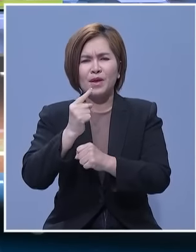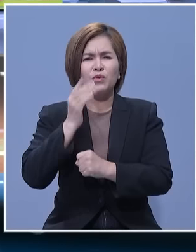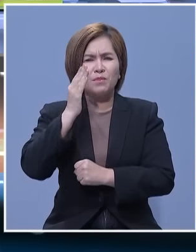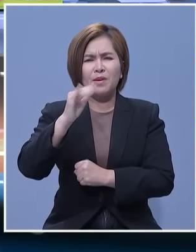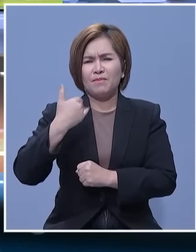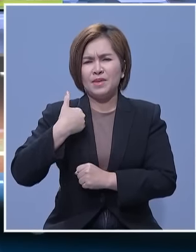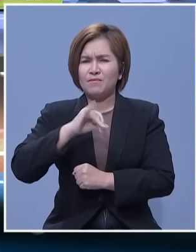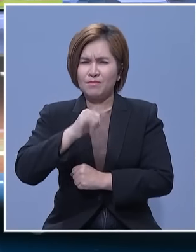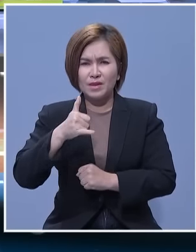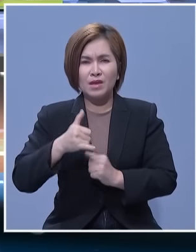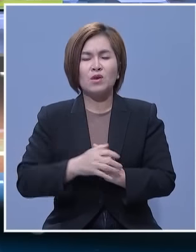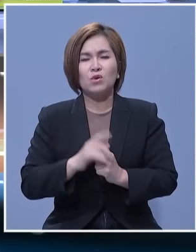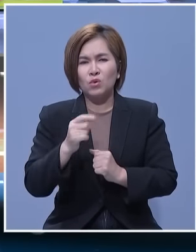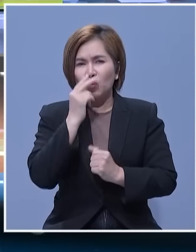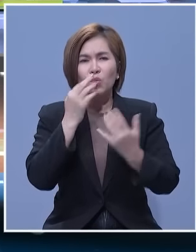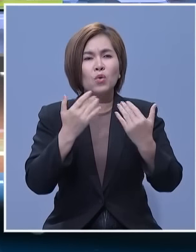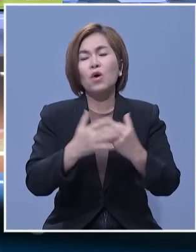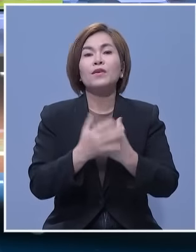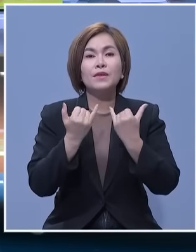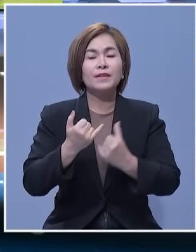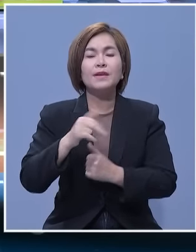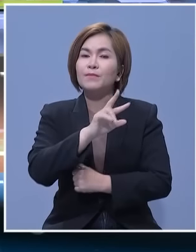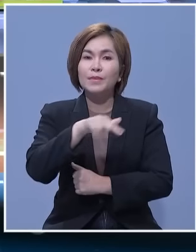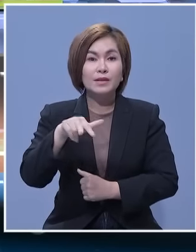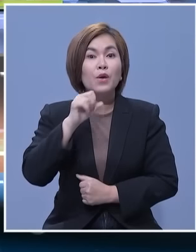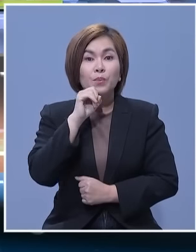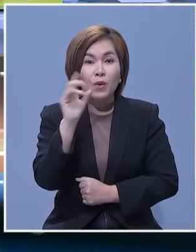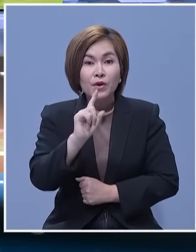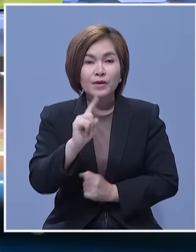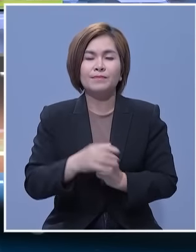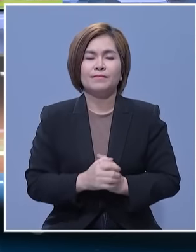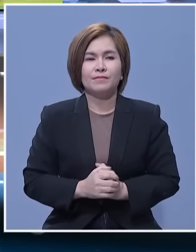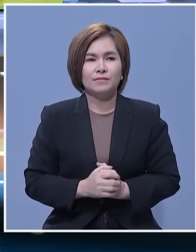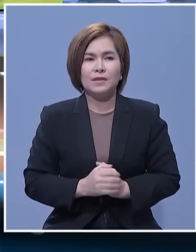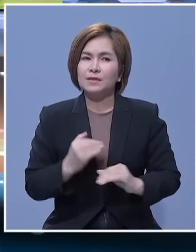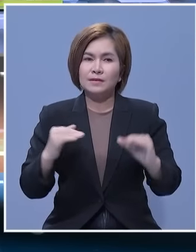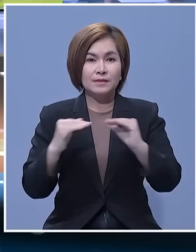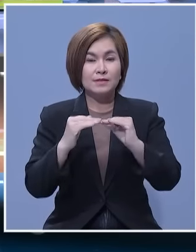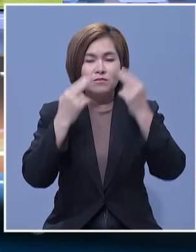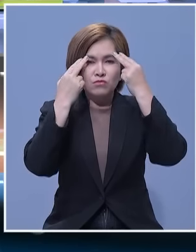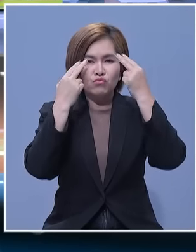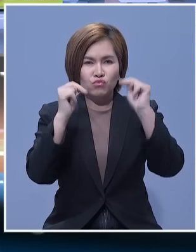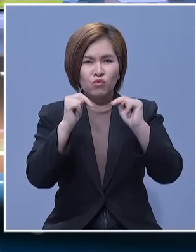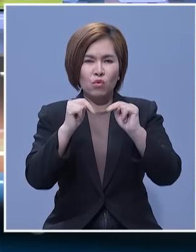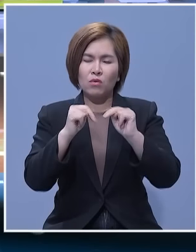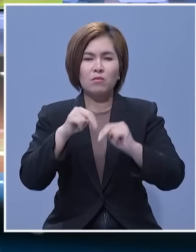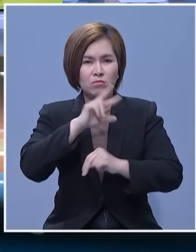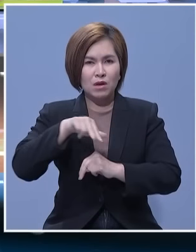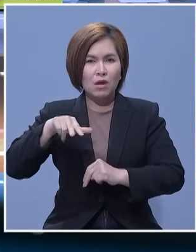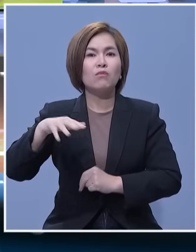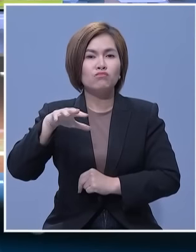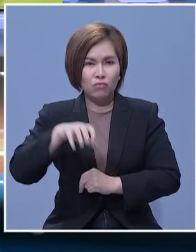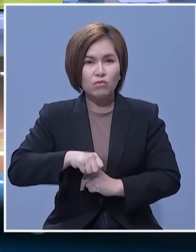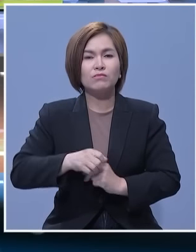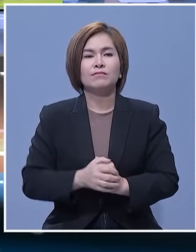โอกาสที่จะเป็นอย่างงั้นแต่ว่าตอนเนี้ทางพังเพื่อไทยเค้ายืนยันใช่มั้ยคุณน้องบอกว่ายังไงก็ตามโควต้าการเป็นนายกต้องอยู่ที่พรรคเพื่อไทยก็